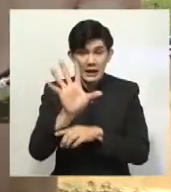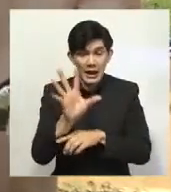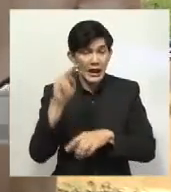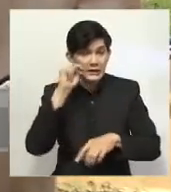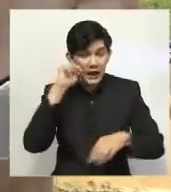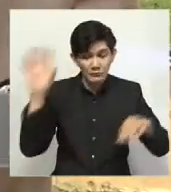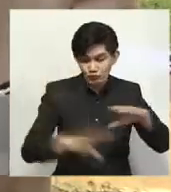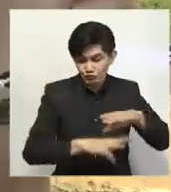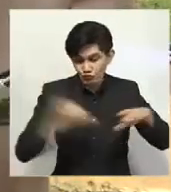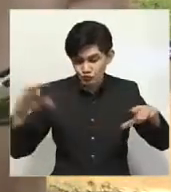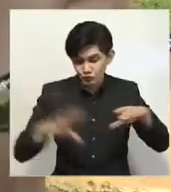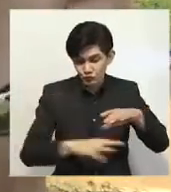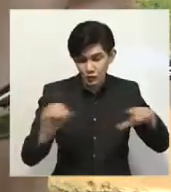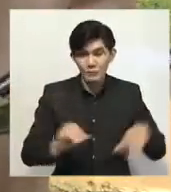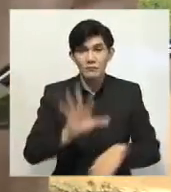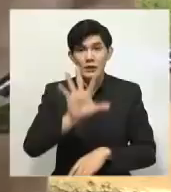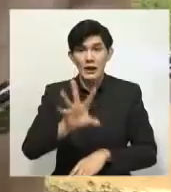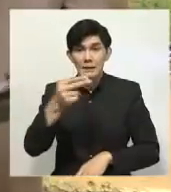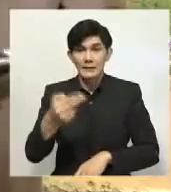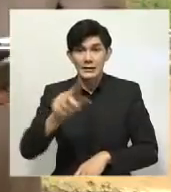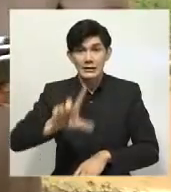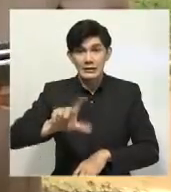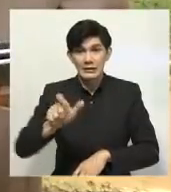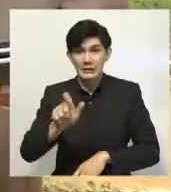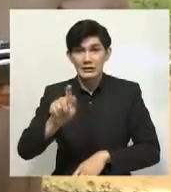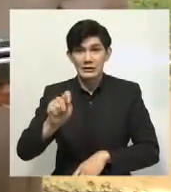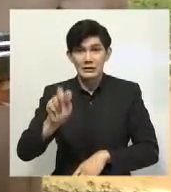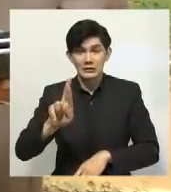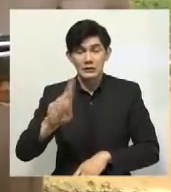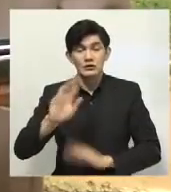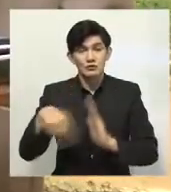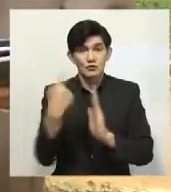ก็จะทำให้สามารถสูบน้ำได้ 50,000 ลิตรต่อชั่วโมงครับ